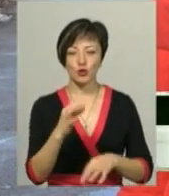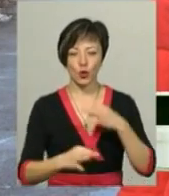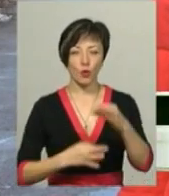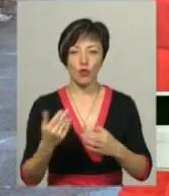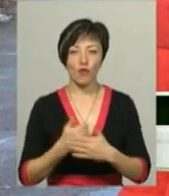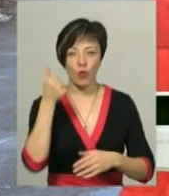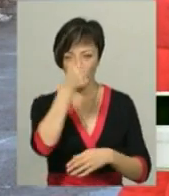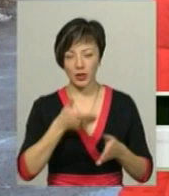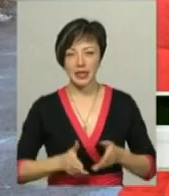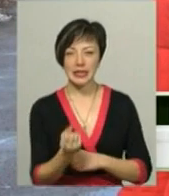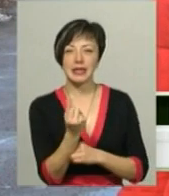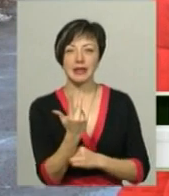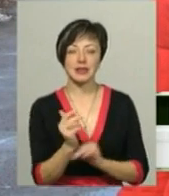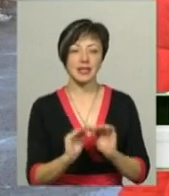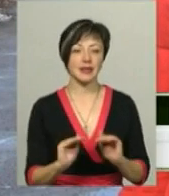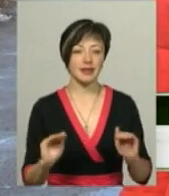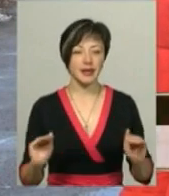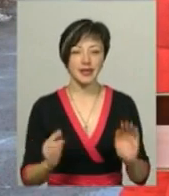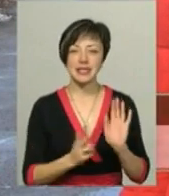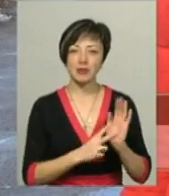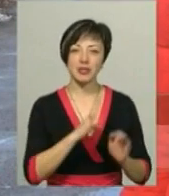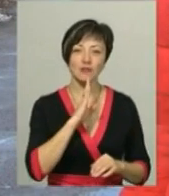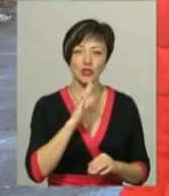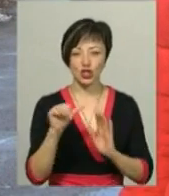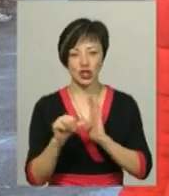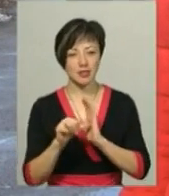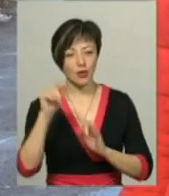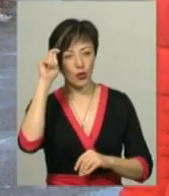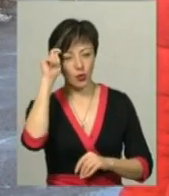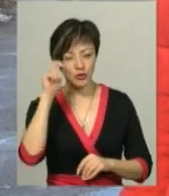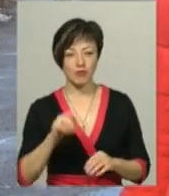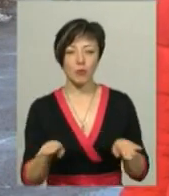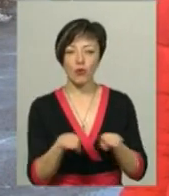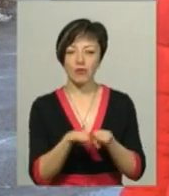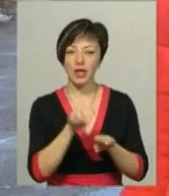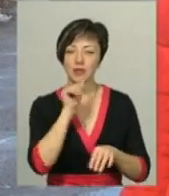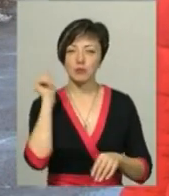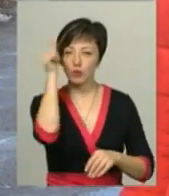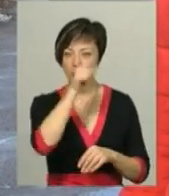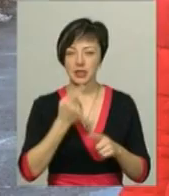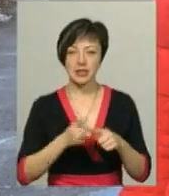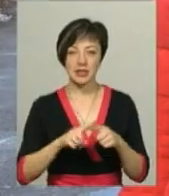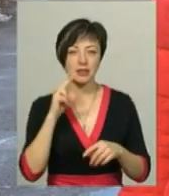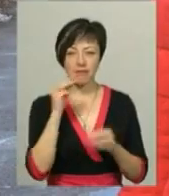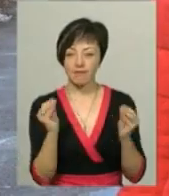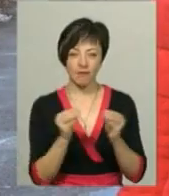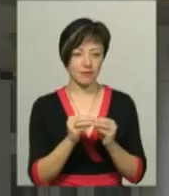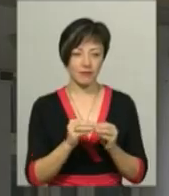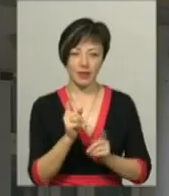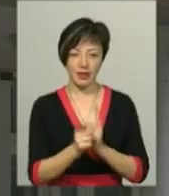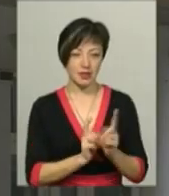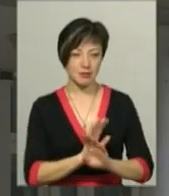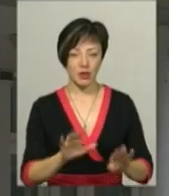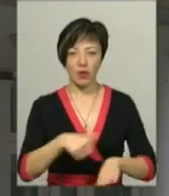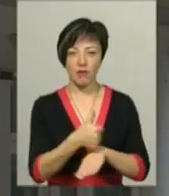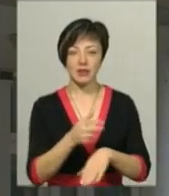нового року народилося 13 дітей. 7 дівчаток та 6 хлопчиків. В порівнянні з минулим роком ця цифра незмінна.